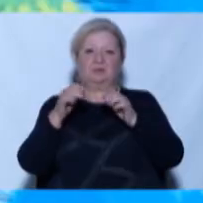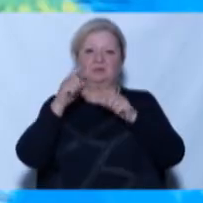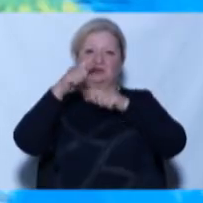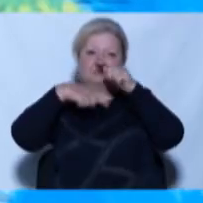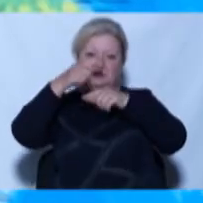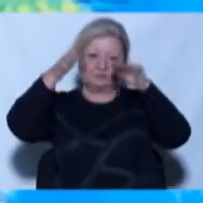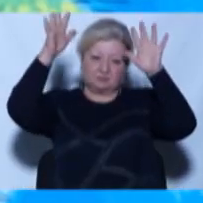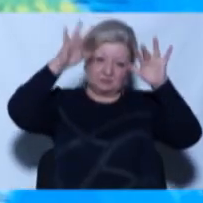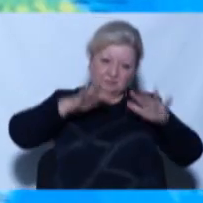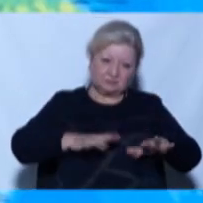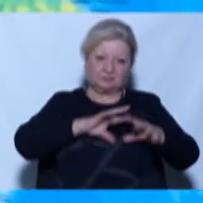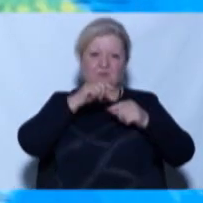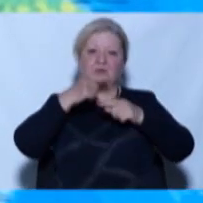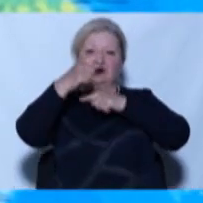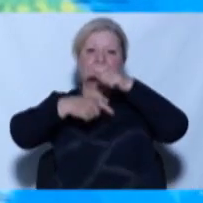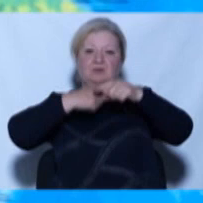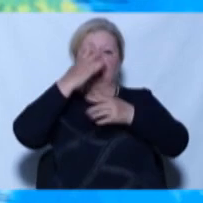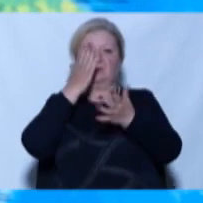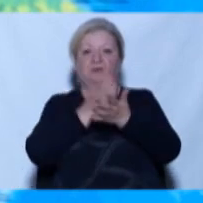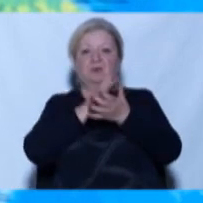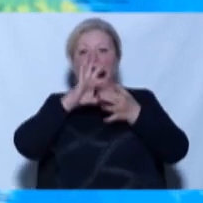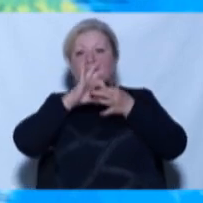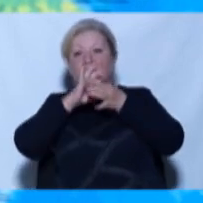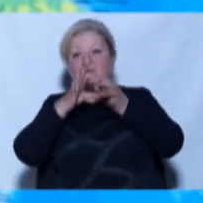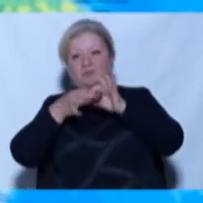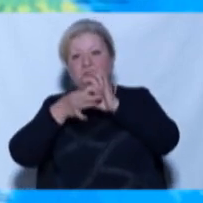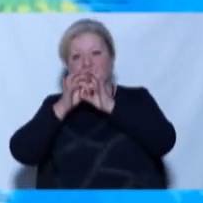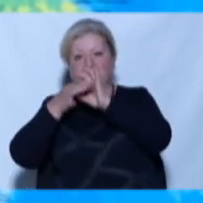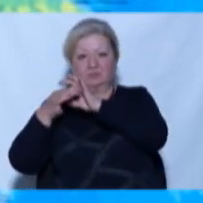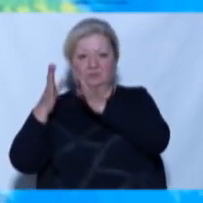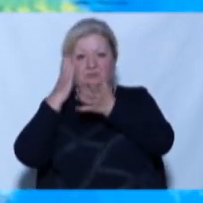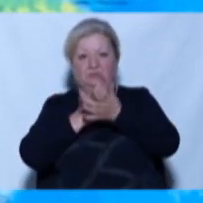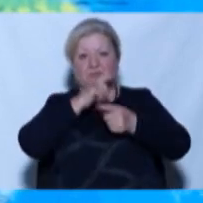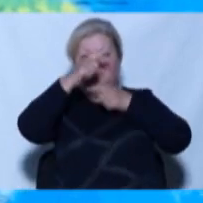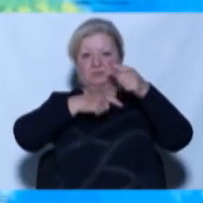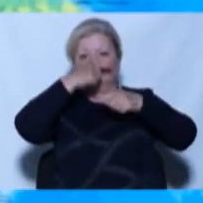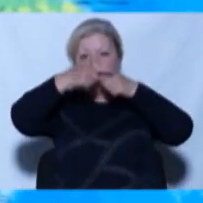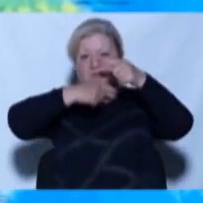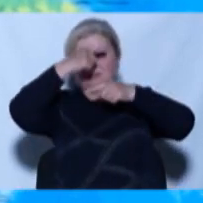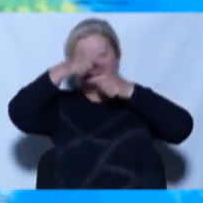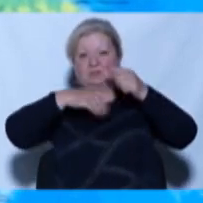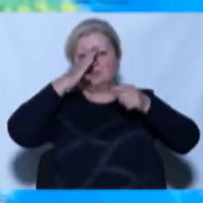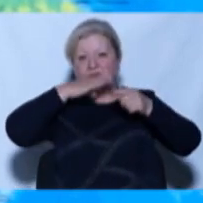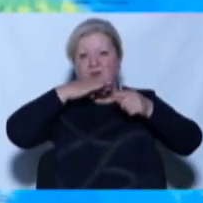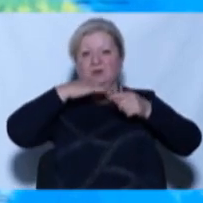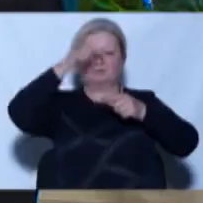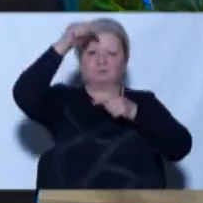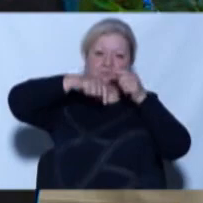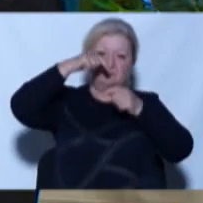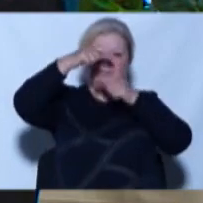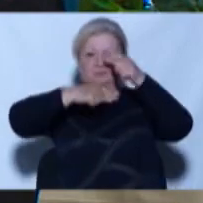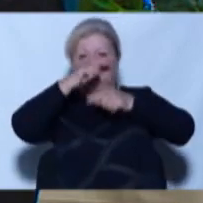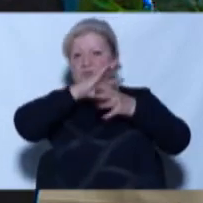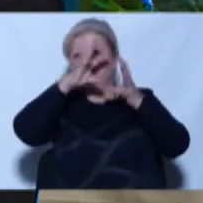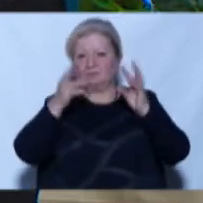ზედაპირზე და ეს წყლის ბრუნვის მუდმივი ჯაჭვი, რომელიც უწყვეტ ნაკაცქმნის, რომელშიც ჩართულია ყველაფერი.